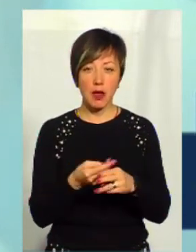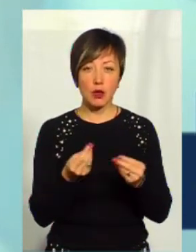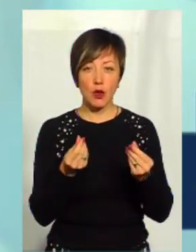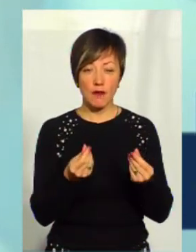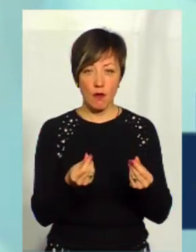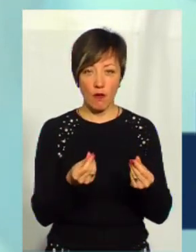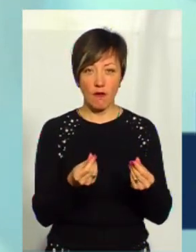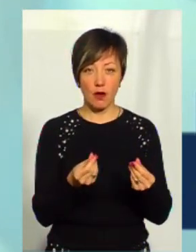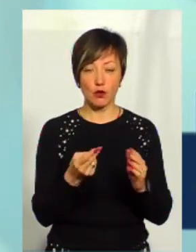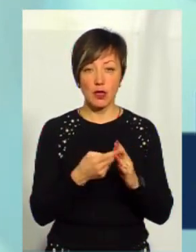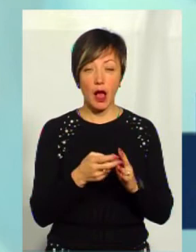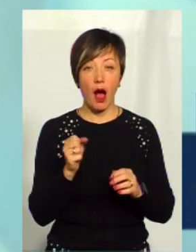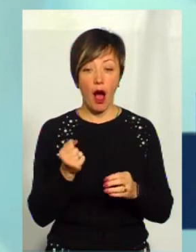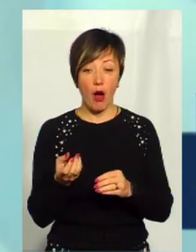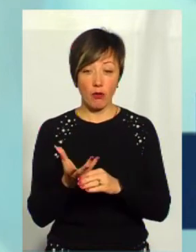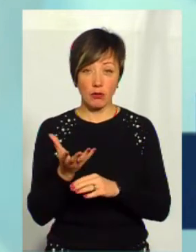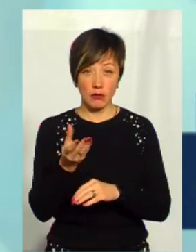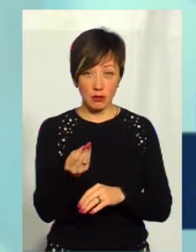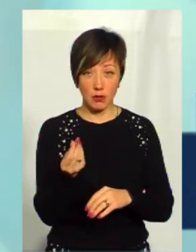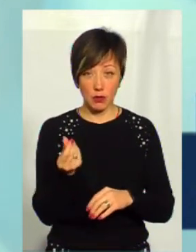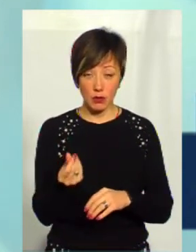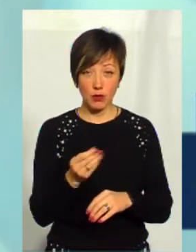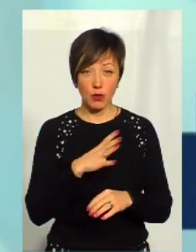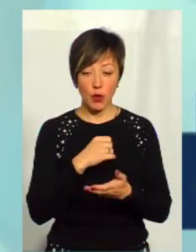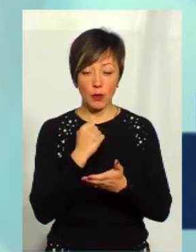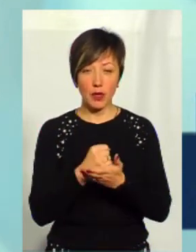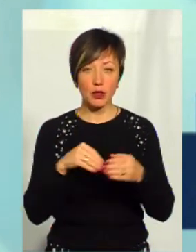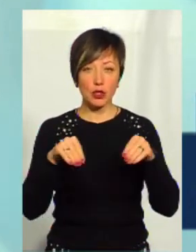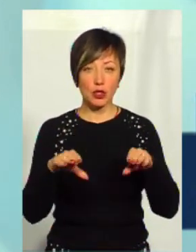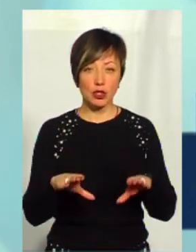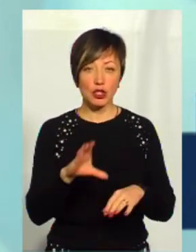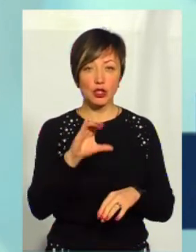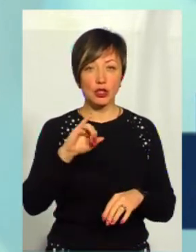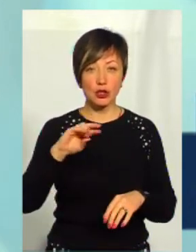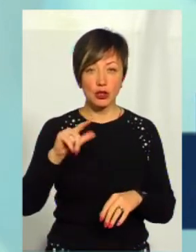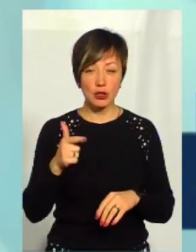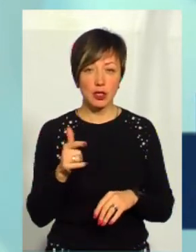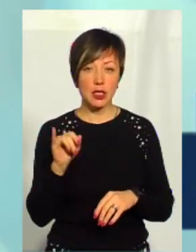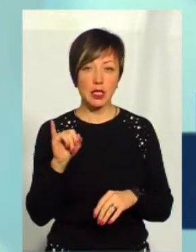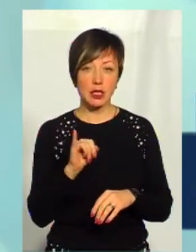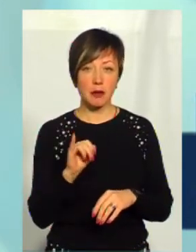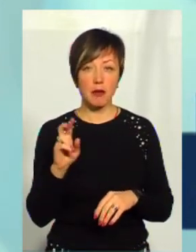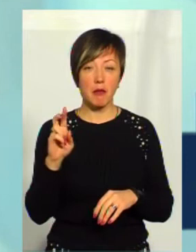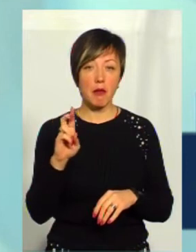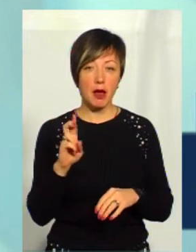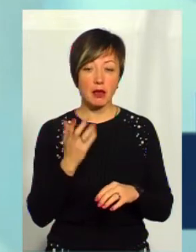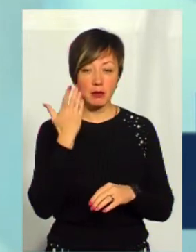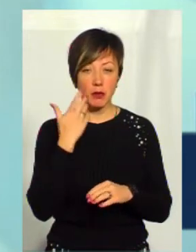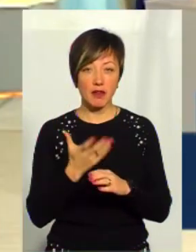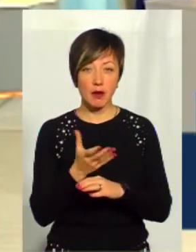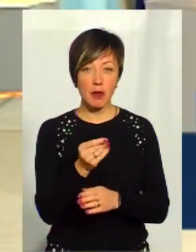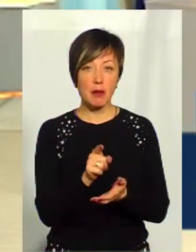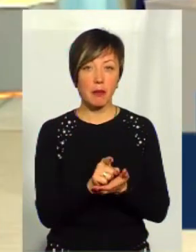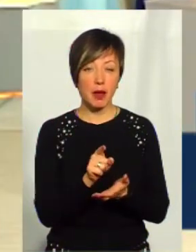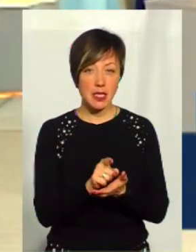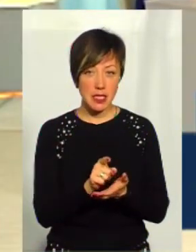безготівкова субсидія. Готівкова субсидія, було прийнято рішення в січні, да, відповідно, у березні при виплаті